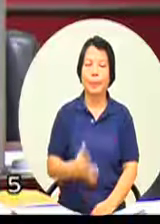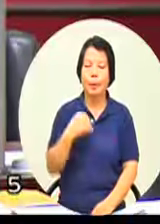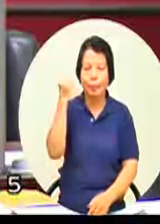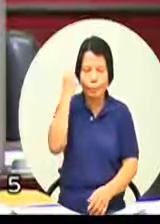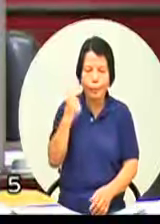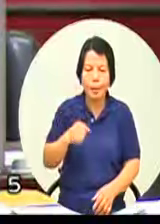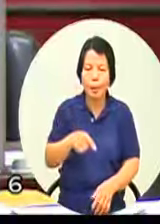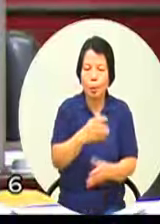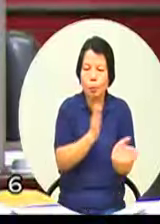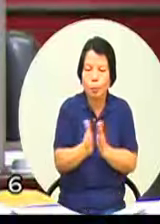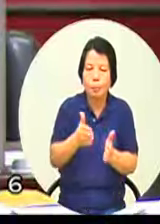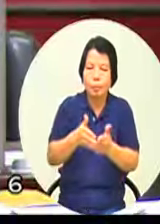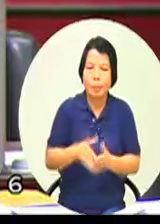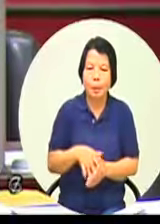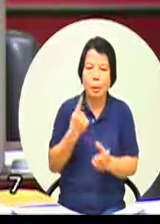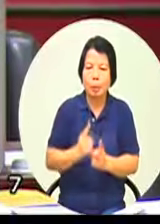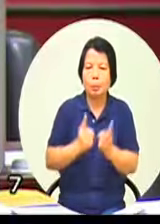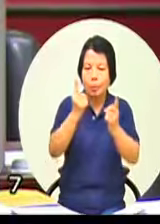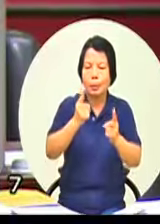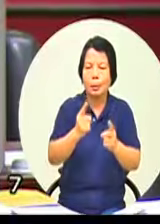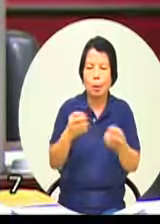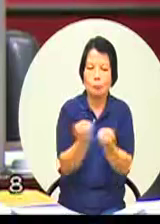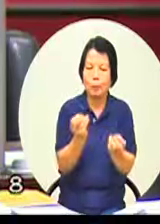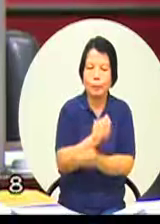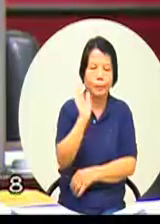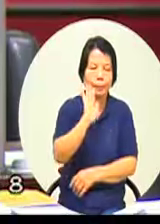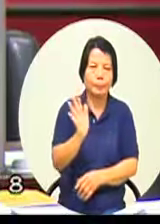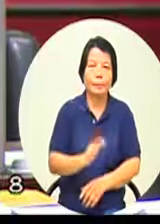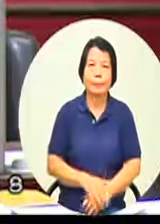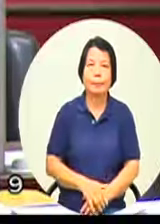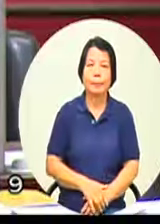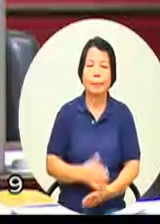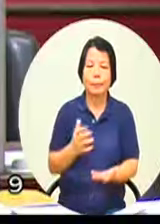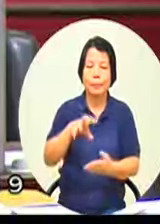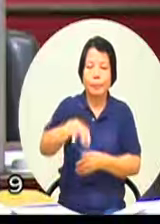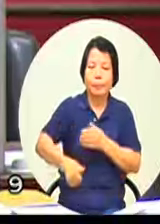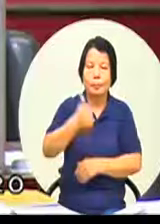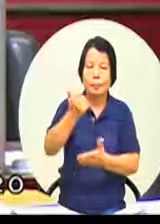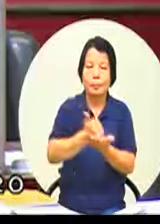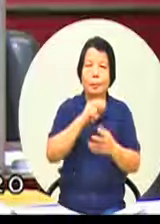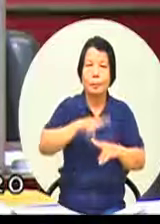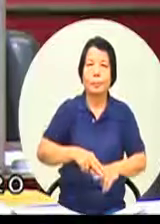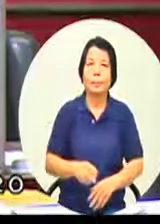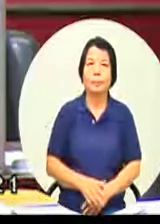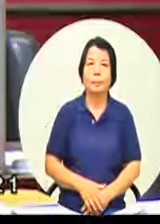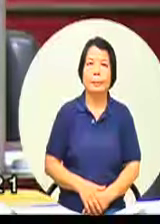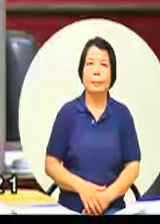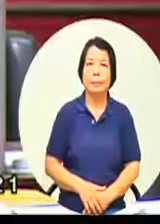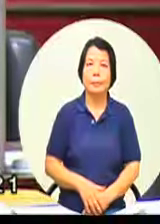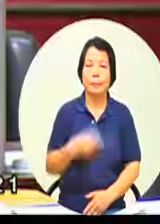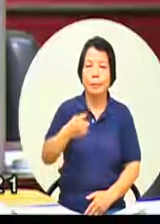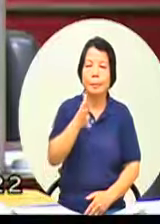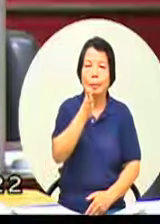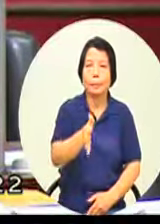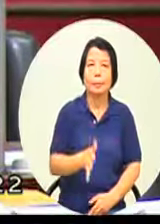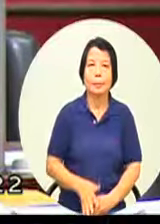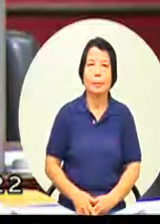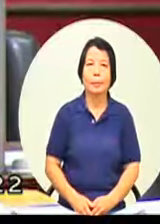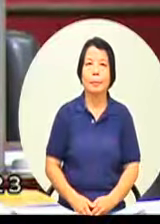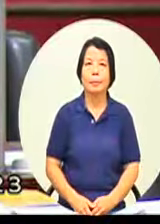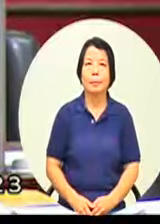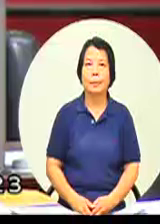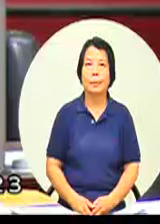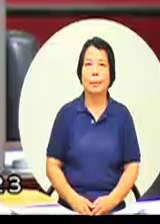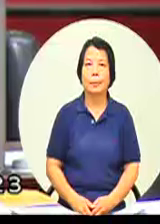备，这种事情不应该会发生的啦。好，好不好？好，局长请坐。局长，再一个问题好了，我们